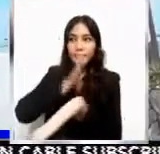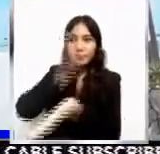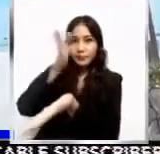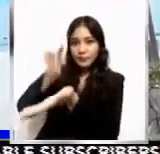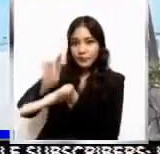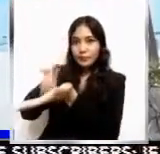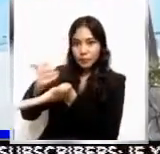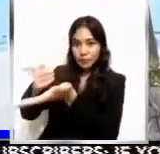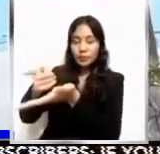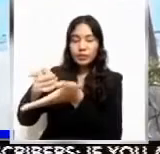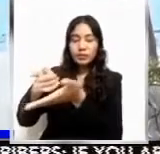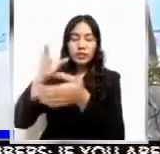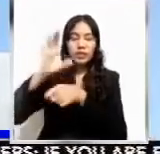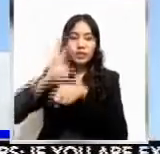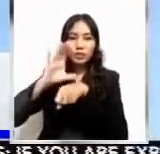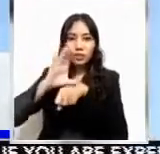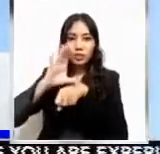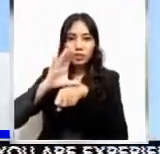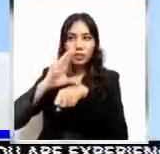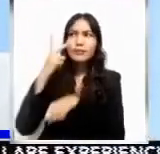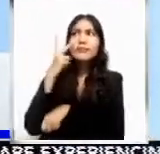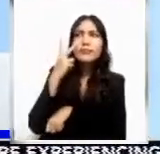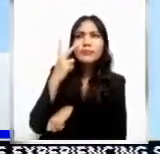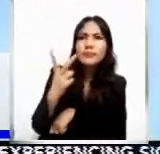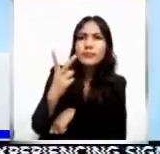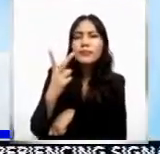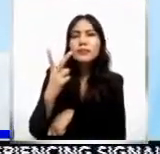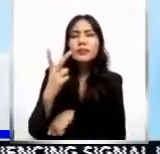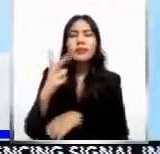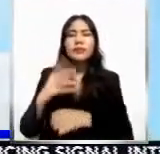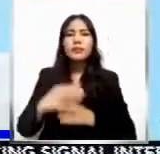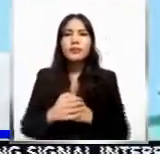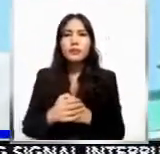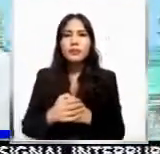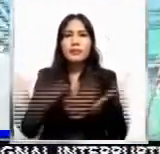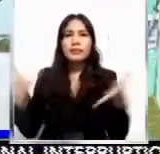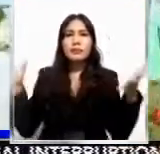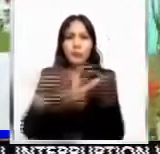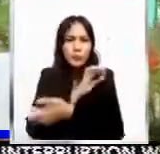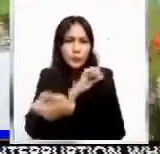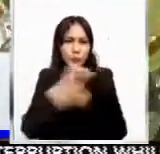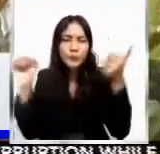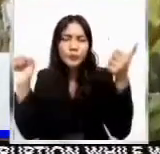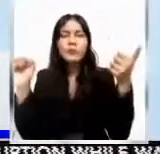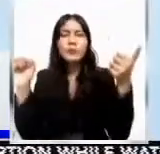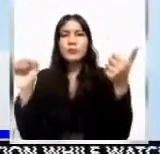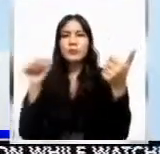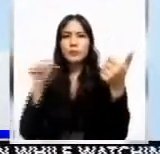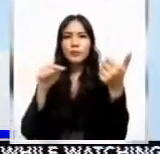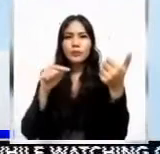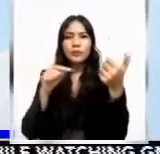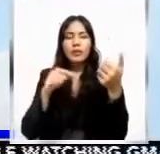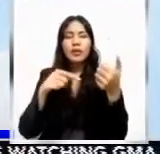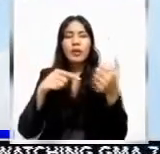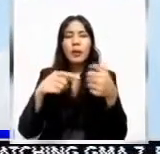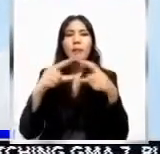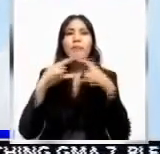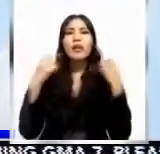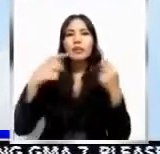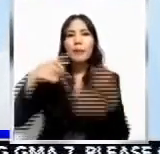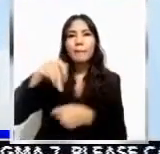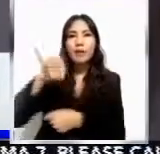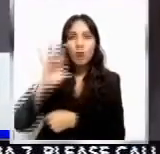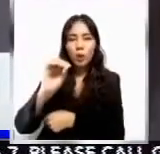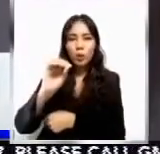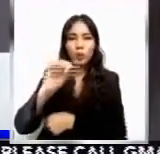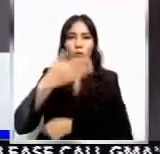simbahan, ay tumambad sa kanila ang anilay nila pastangang imahen ni Padre Pio. Pinagputol-putol ang mga daliri